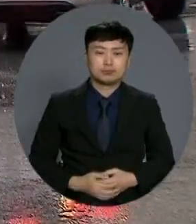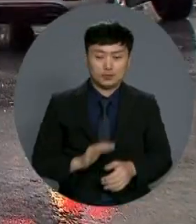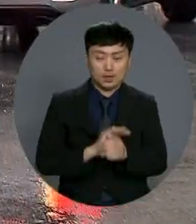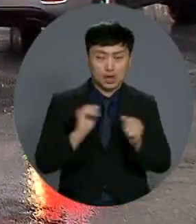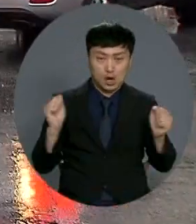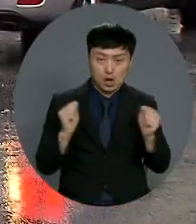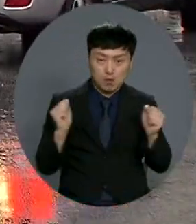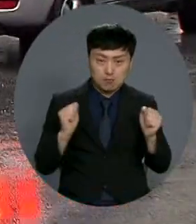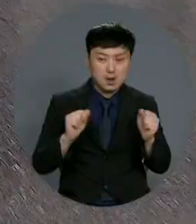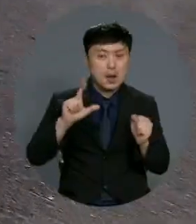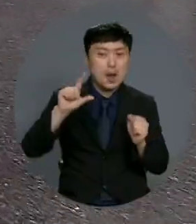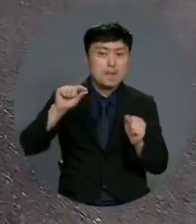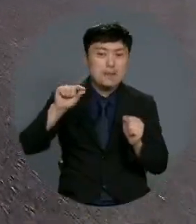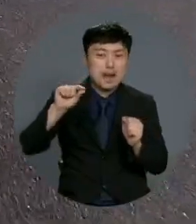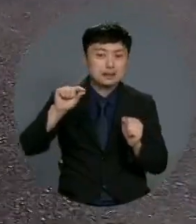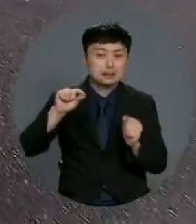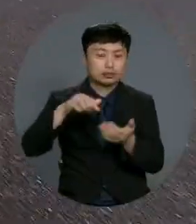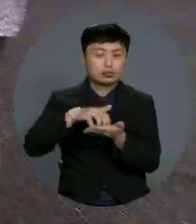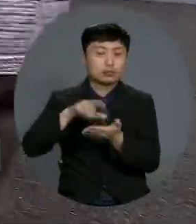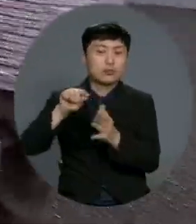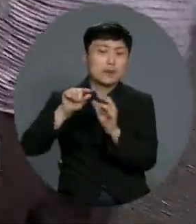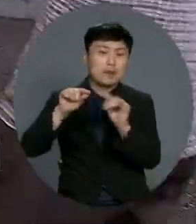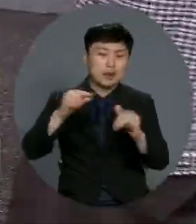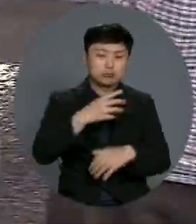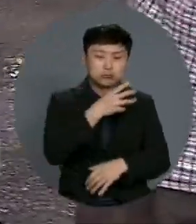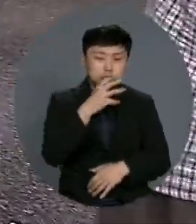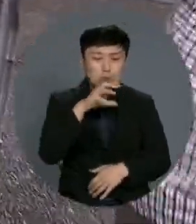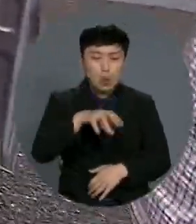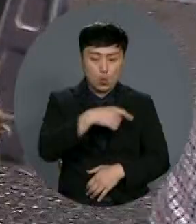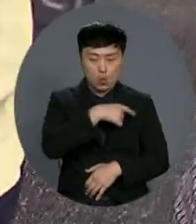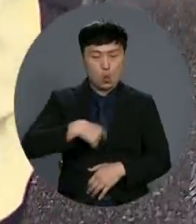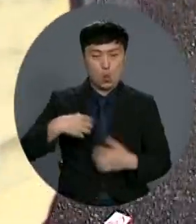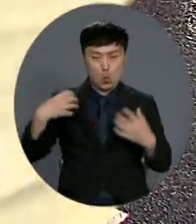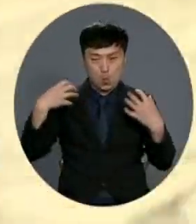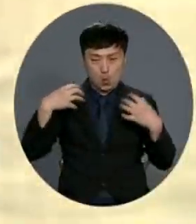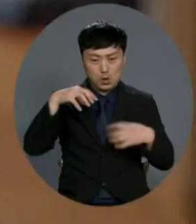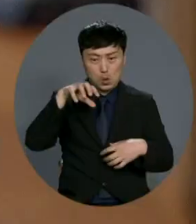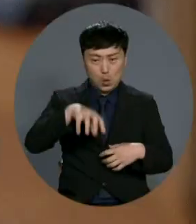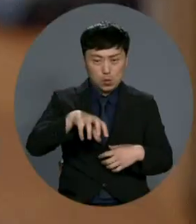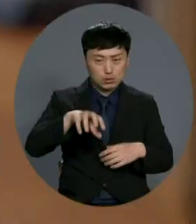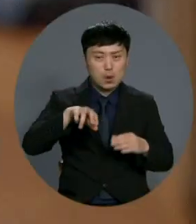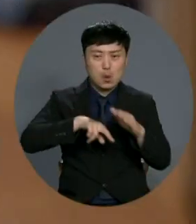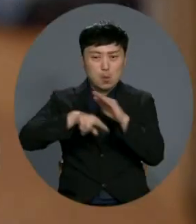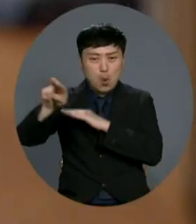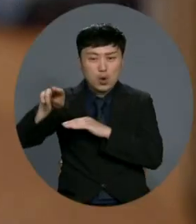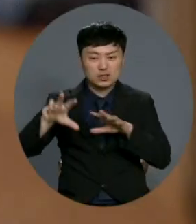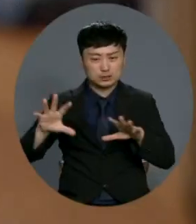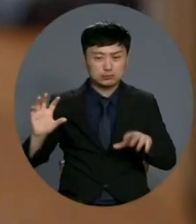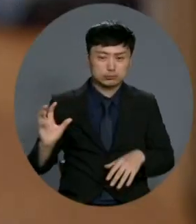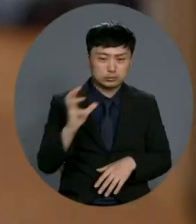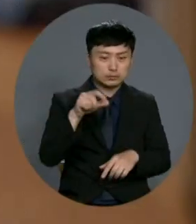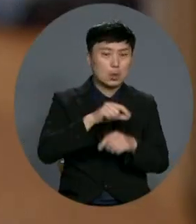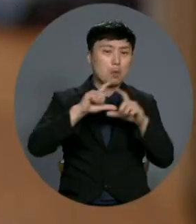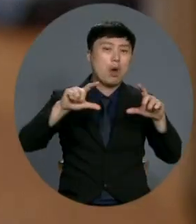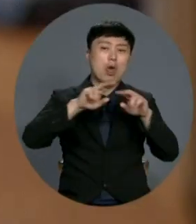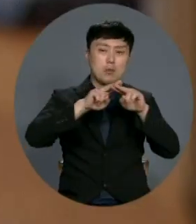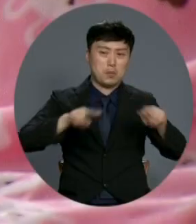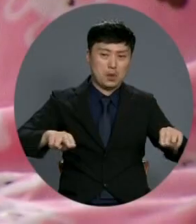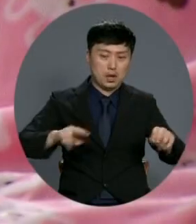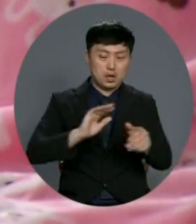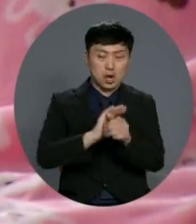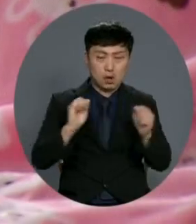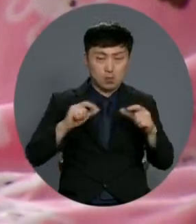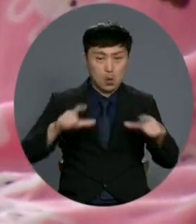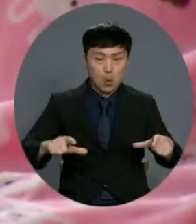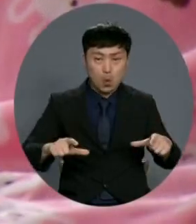경북에서는 한때 만 명가량의 주민이 경로당과 주민센터 등으로 대피하기도 했지만 태풍특보가 모두 해제되면서 경상북도는